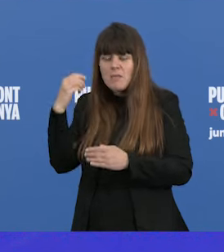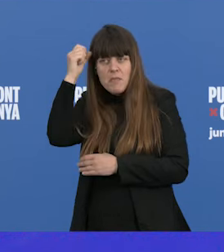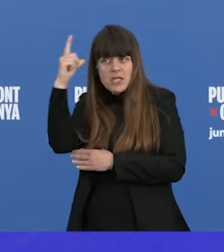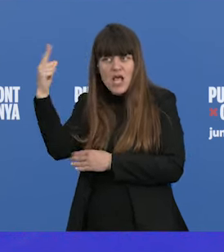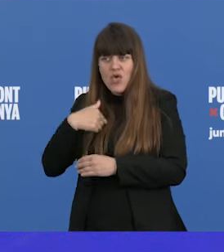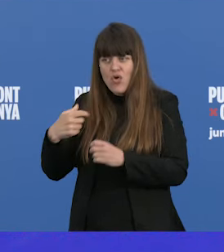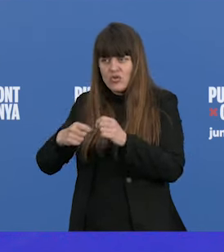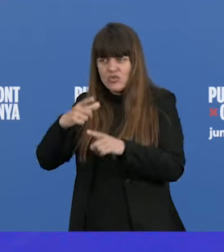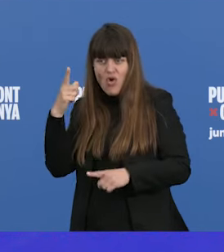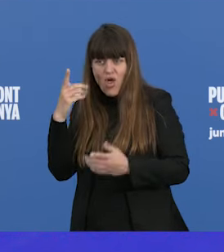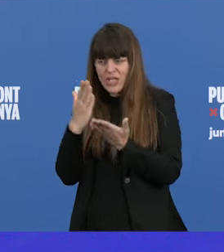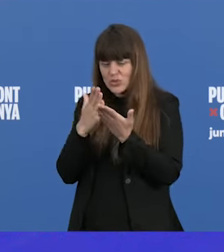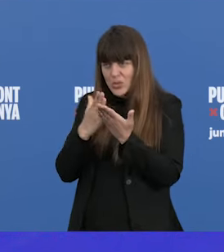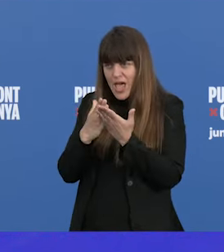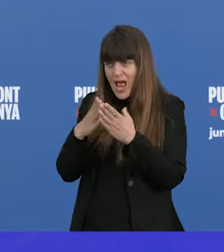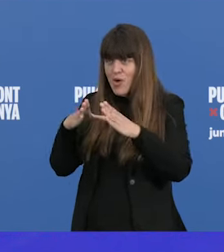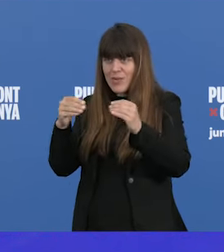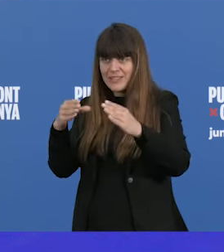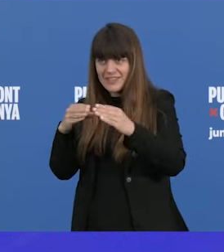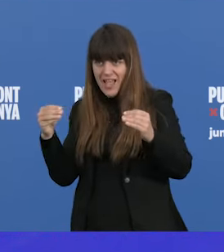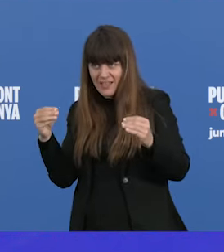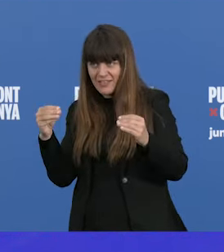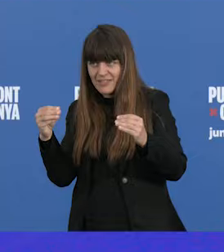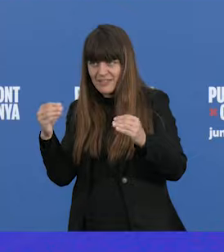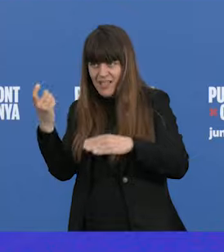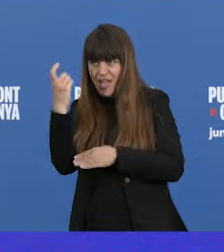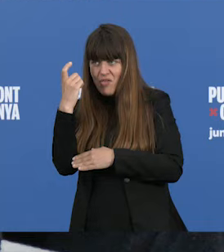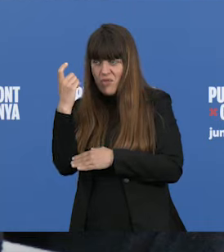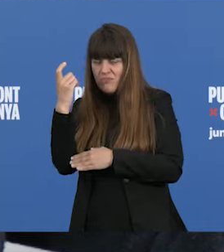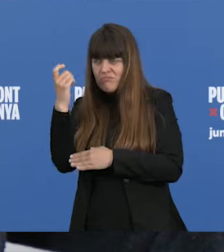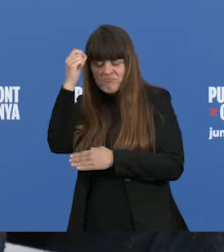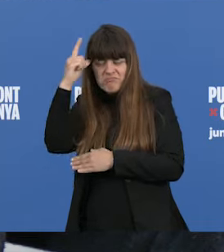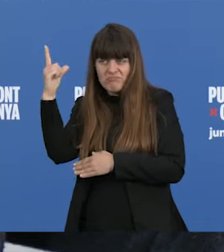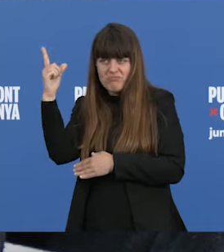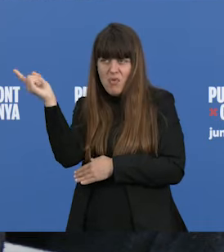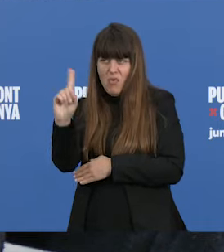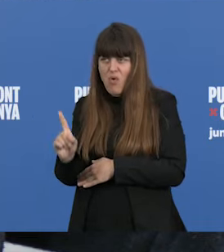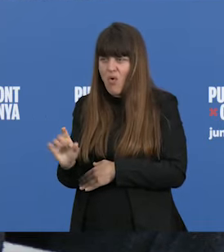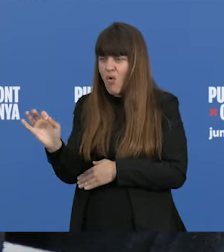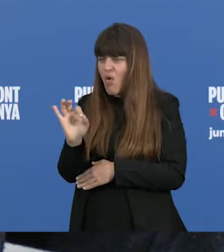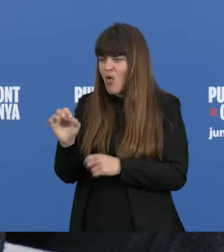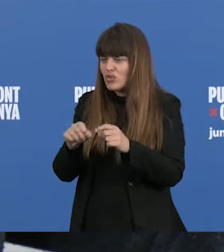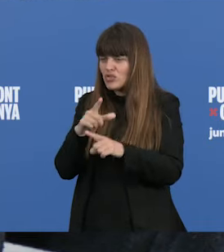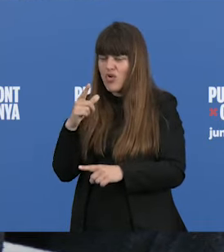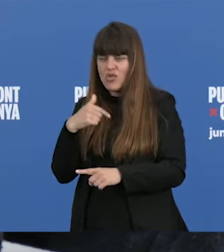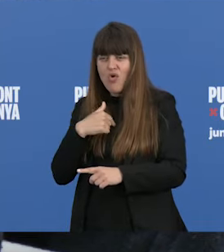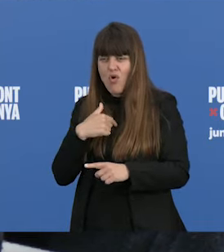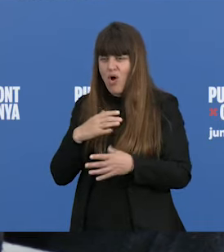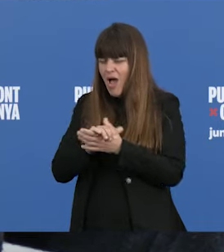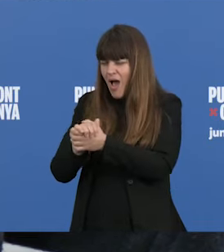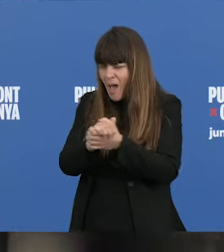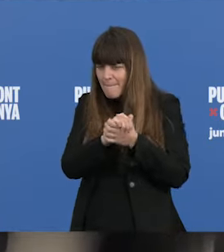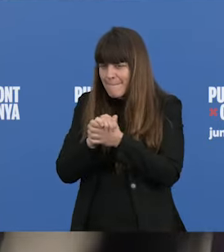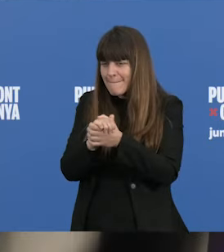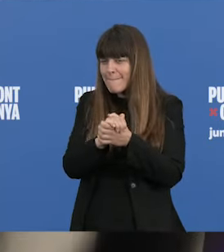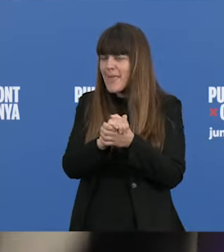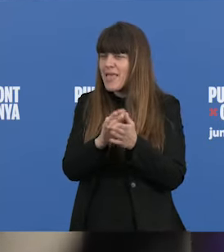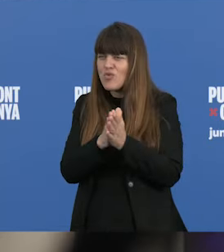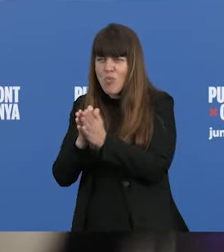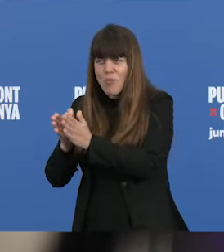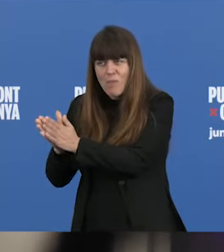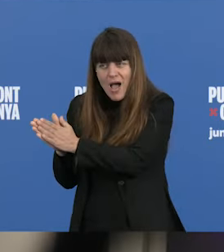que tindria la sort de ser estudiant universitari. No m'hauria imaginat mai que tindria la sort de tenir